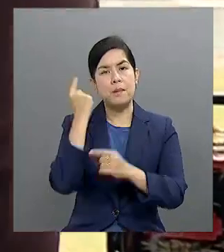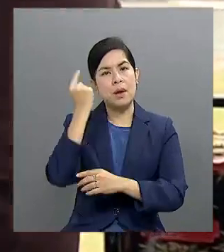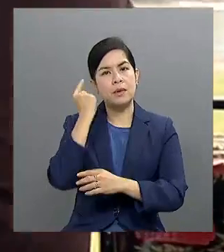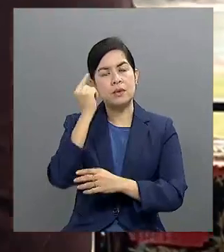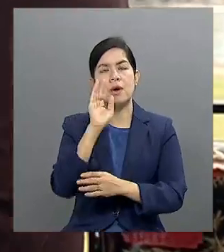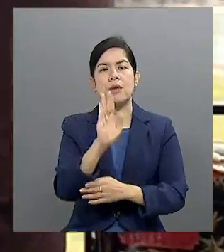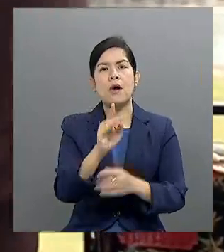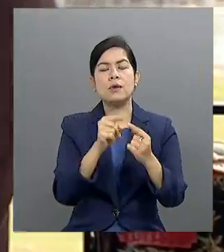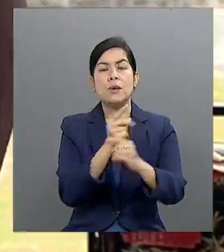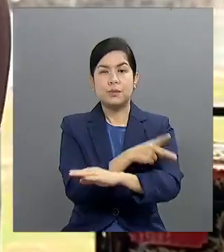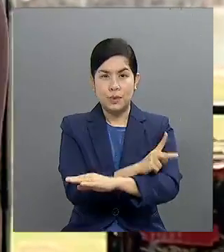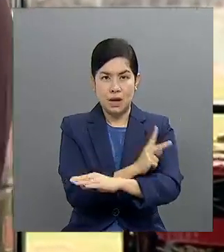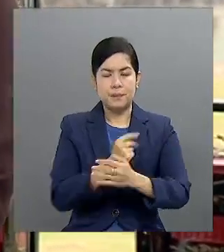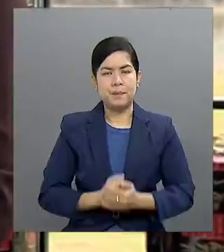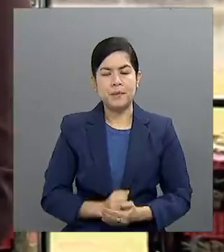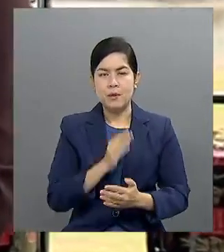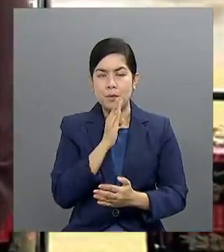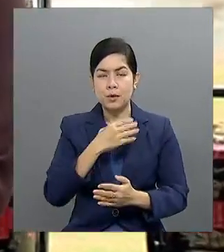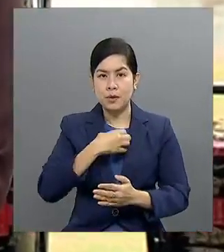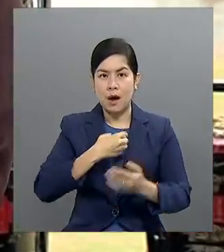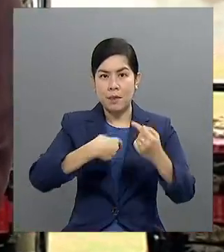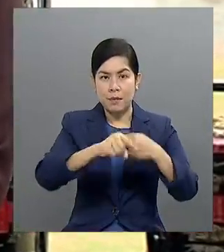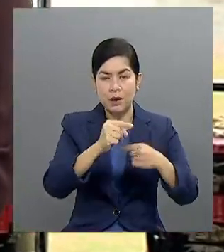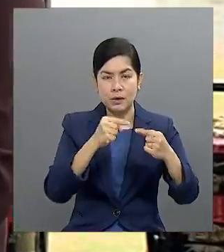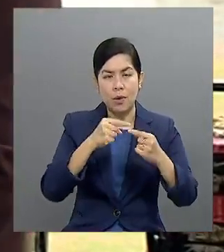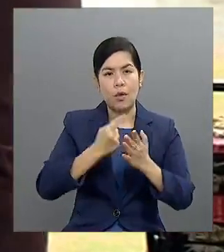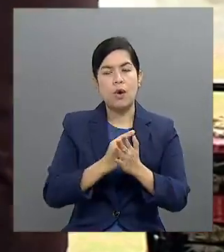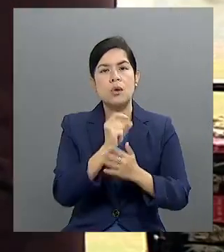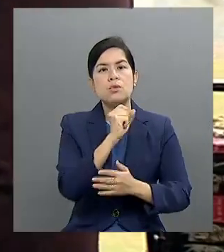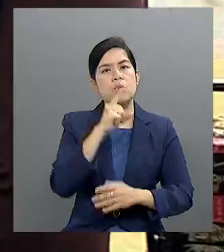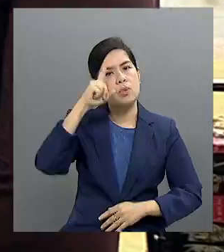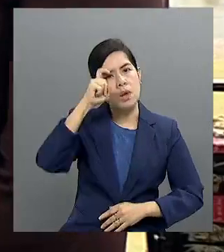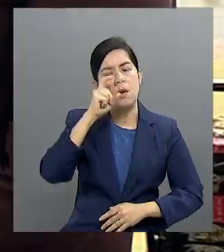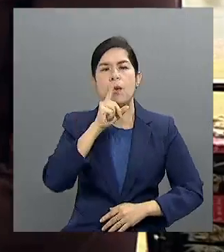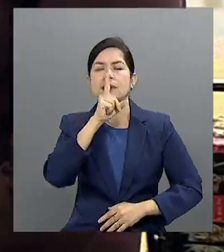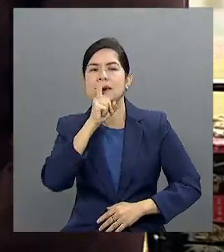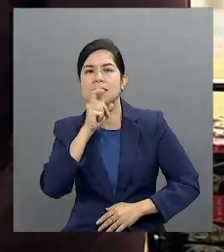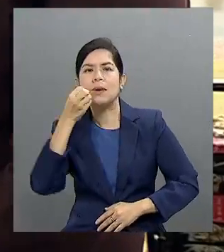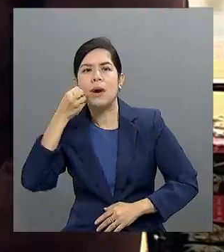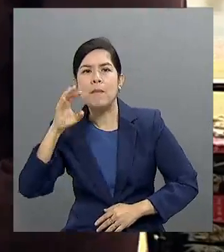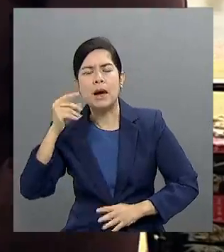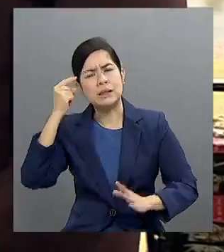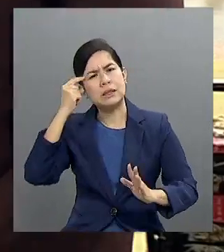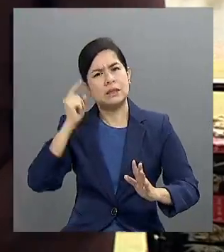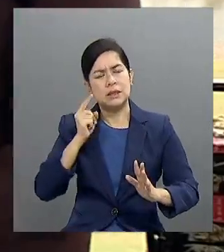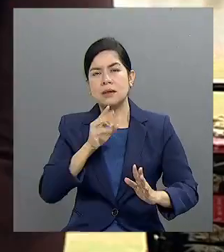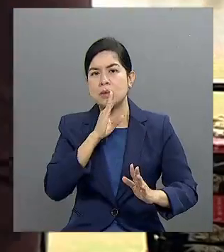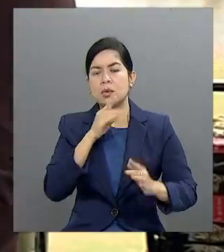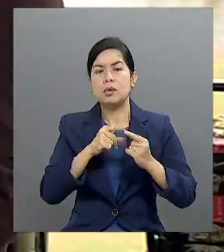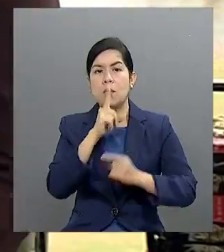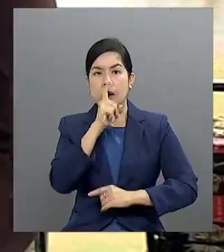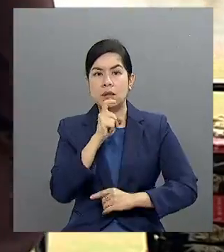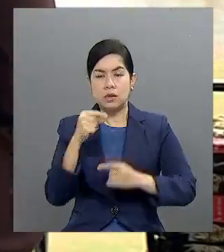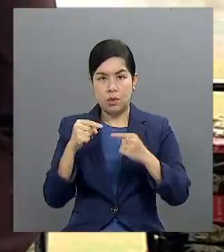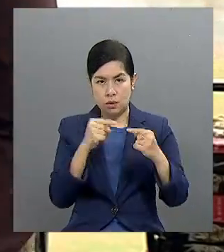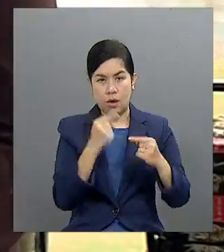าจะไปเนี่ยศุกร์เสาร์คนส่วนใหญ่มักกลับวันอาทิตย ์แ ต่จริงๆแล้วอุ้ยไม่ต้องรีบกลับวันอาทิตย์อยู่เที่ยวเมืองเก่าต่อได้เลย ครับ